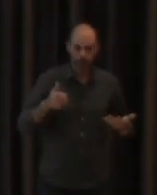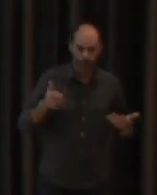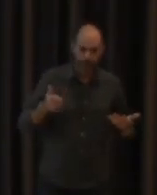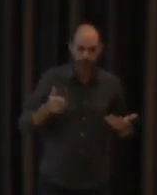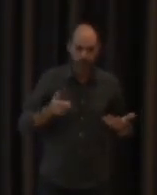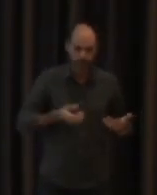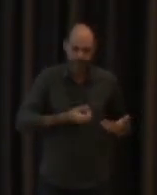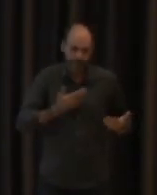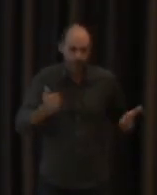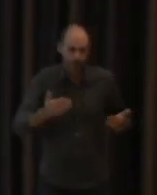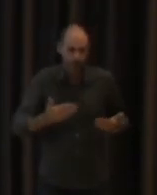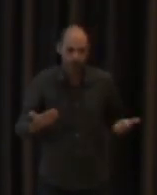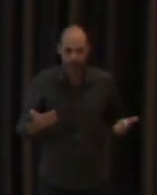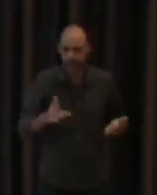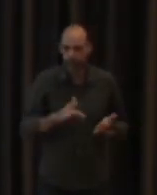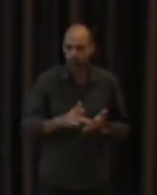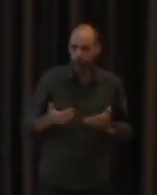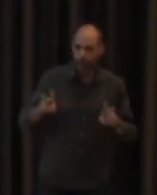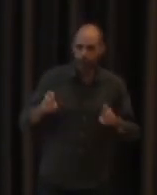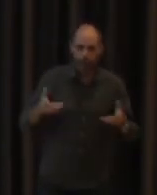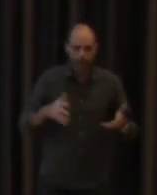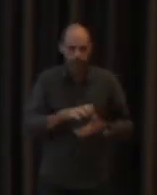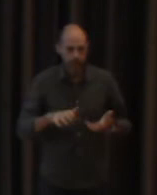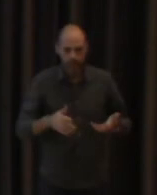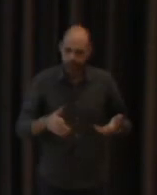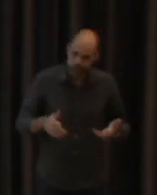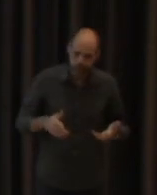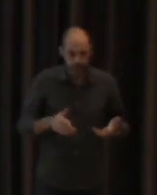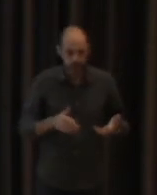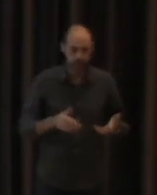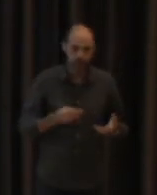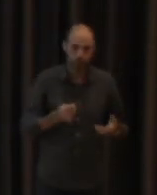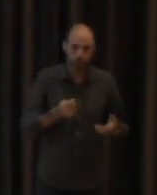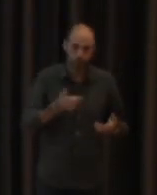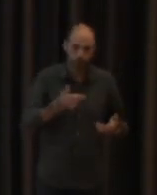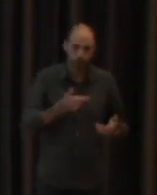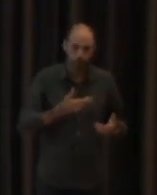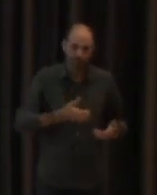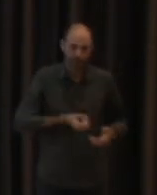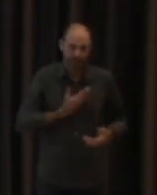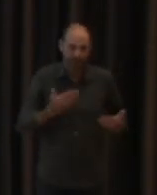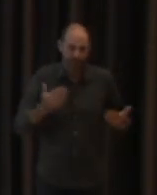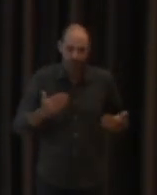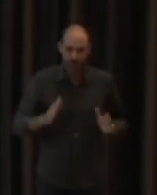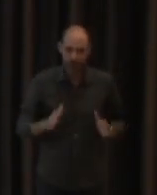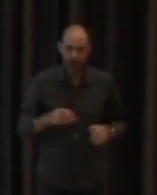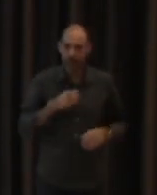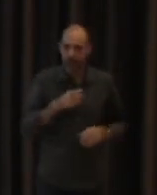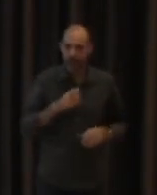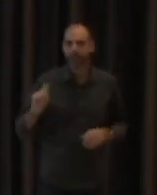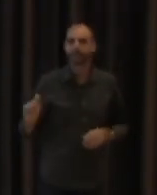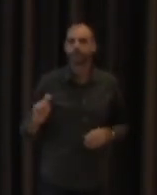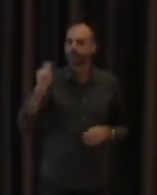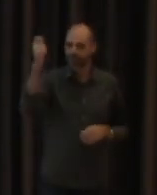sigui, avui anem a estudiar les oracions de relatiu. Allò, il·lusió no et fa. Però, en canvi, aconseguia despertar aquesta